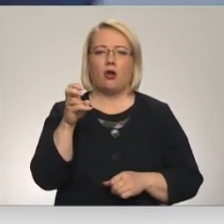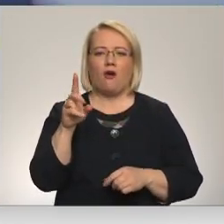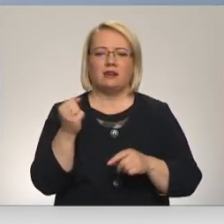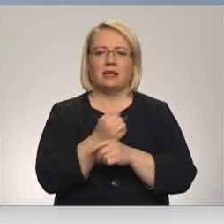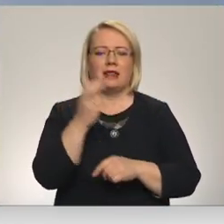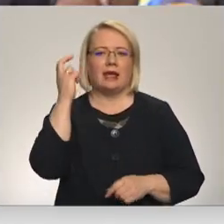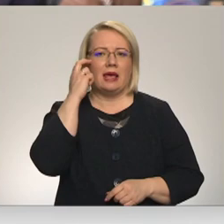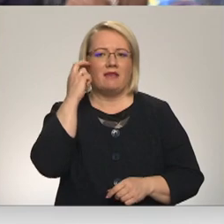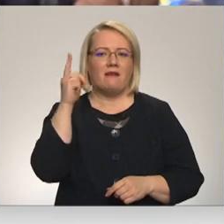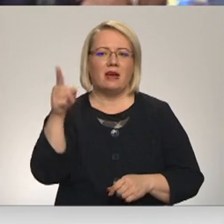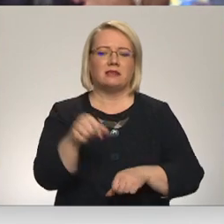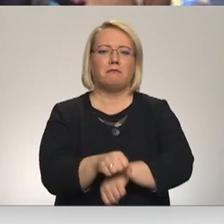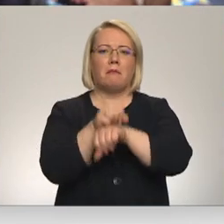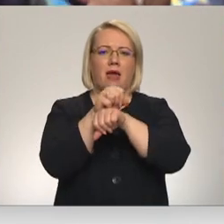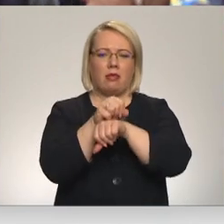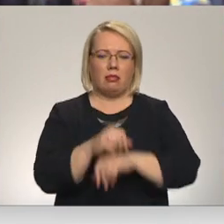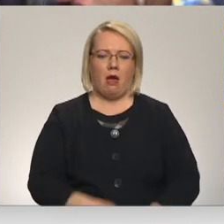Kievas Maidanā.